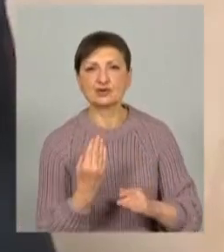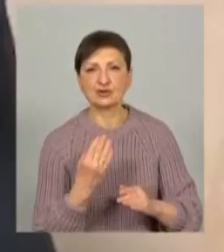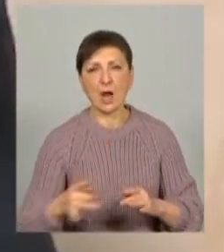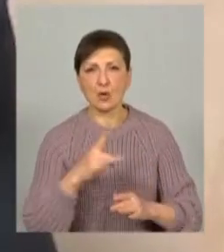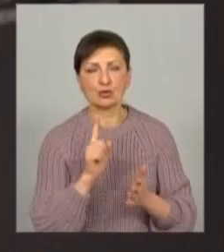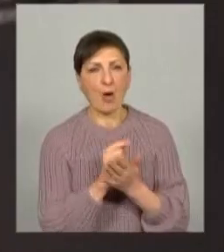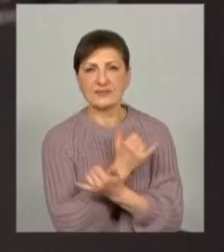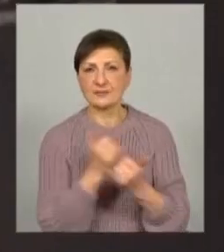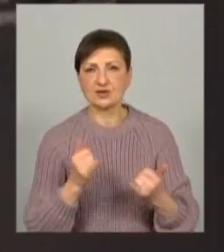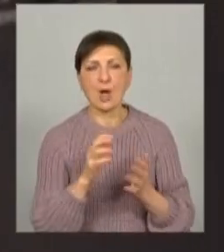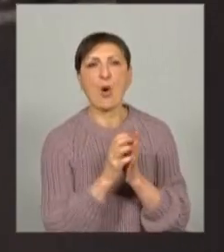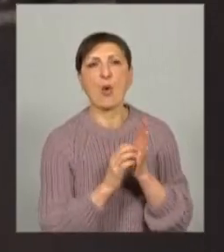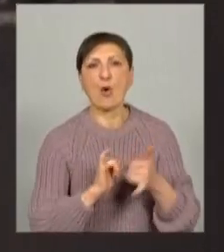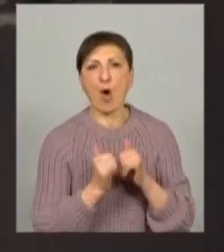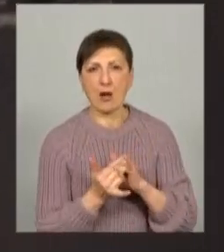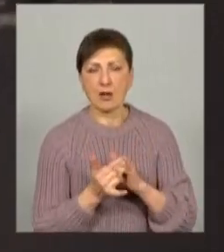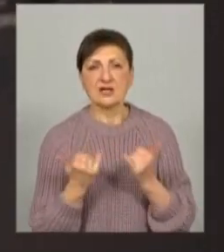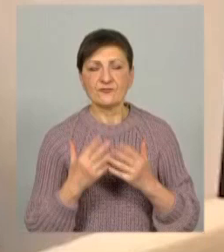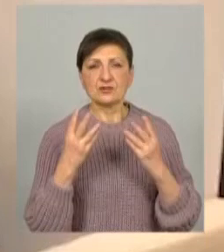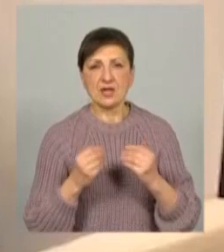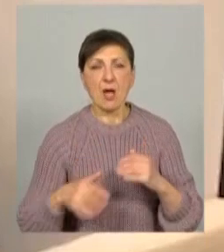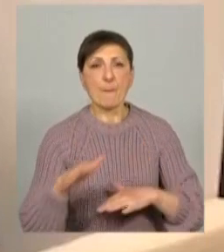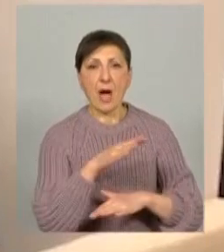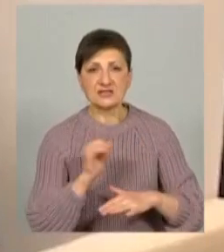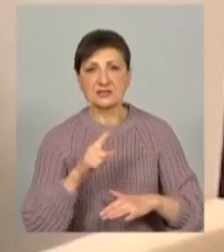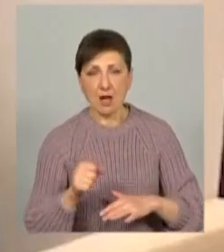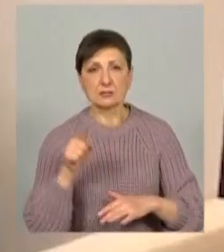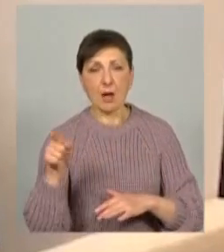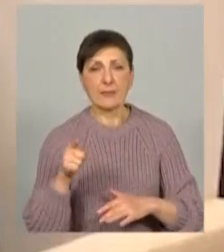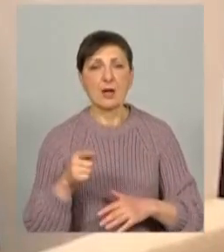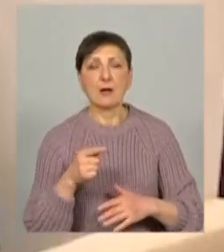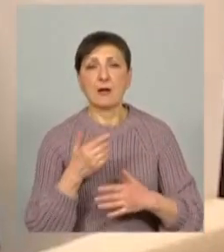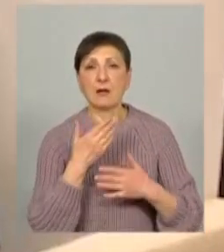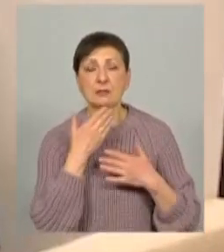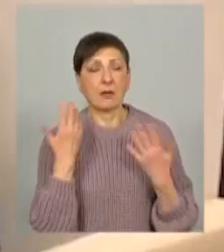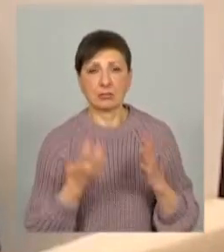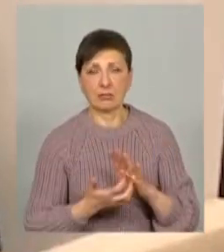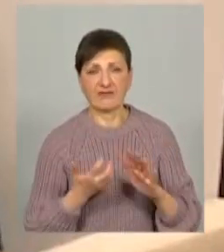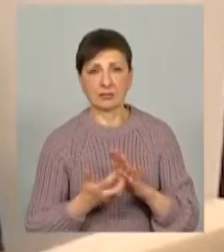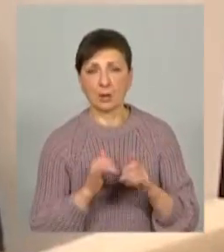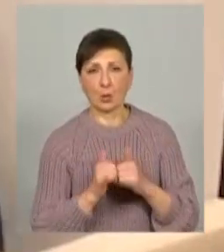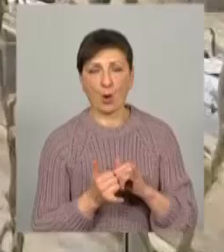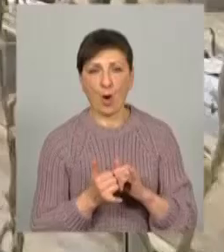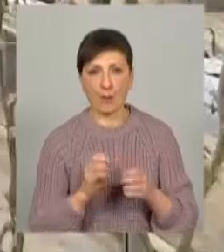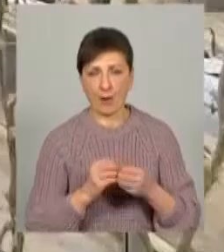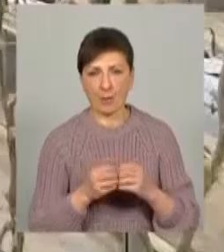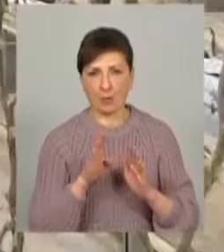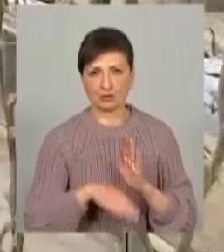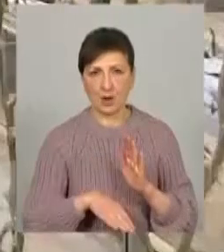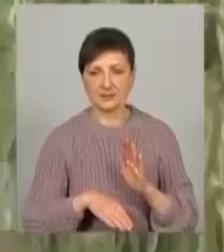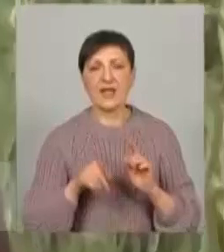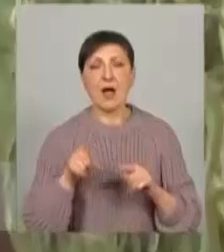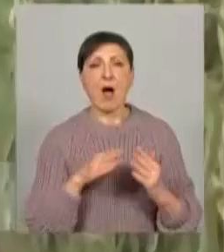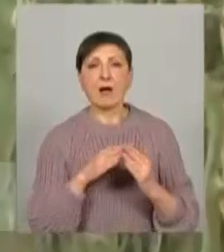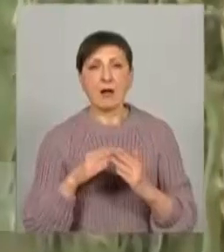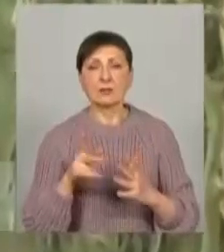должны быть обеспечены углем на сегодняшний день на базах сарыагашского района нет необходимого запаса проблема обостряется между тем